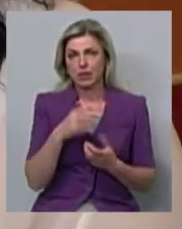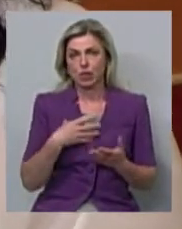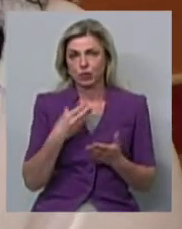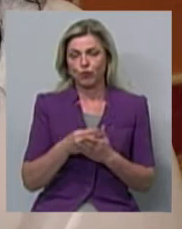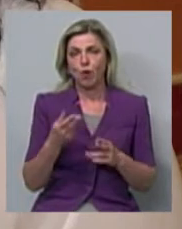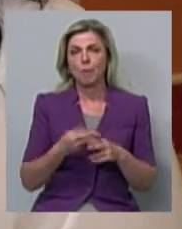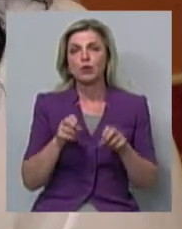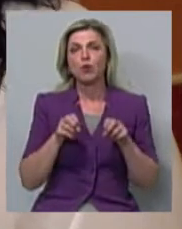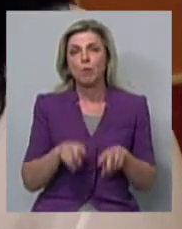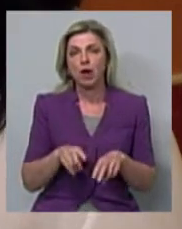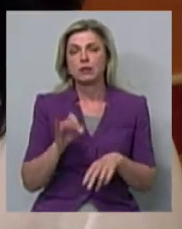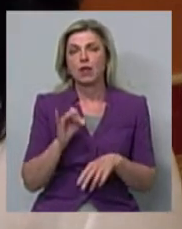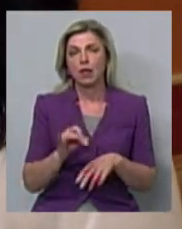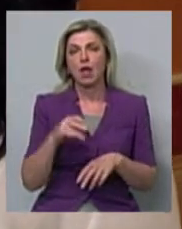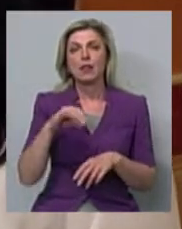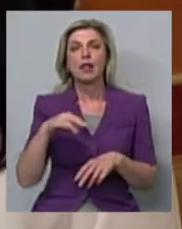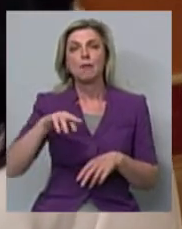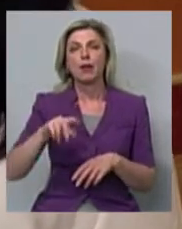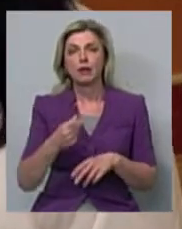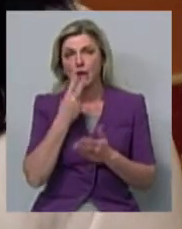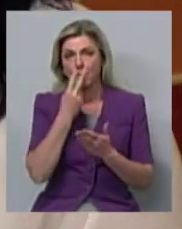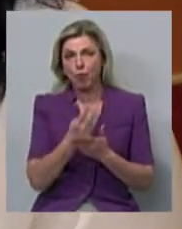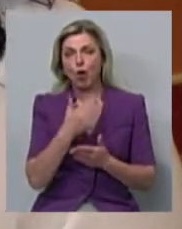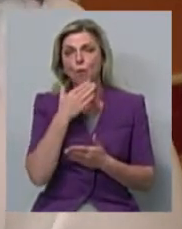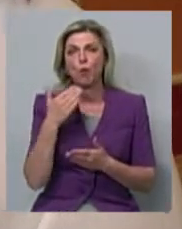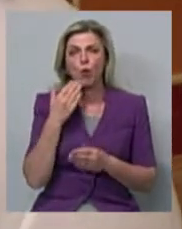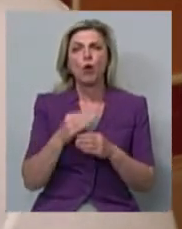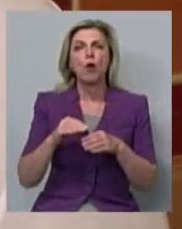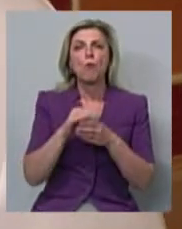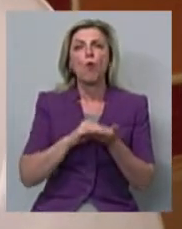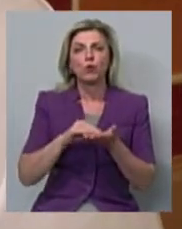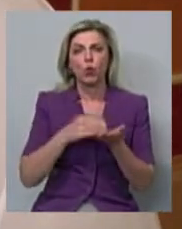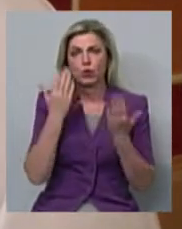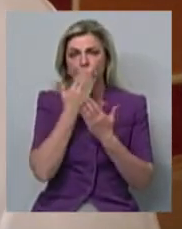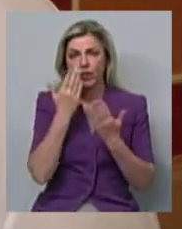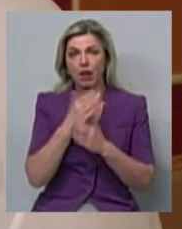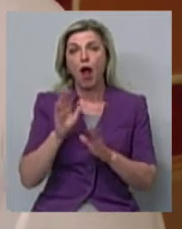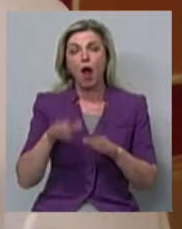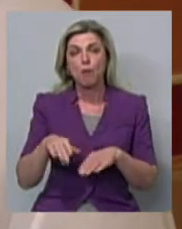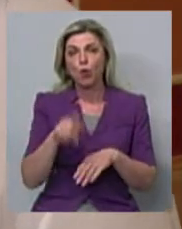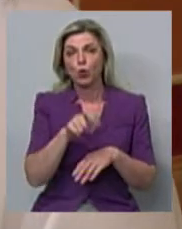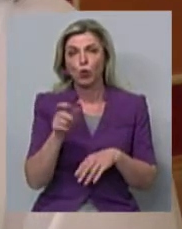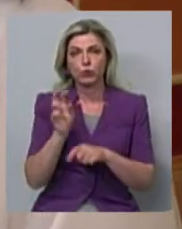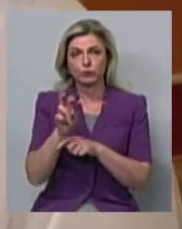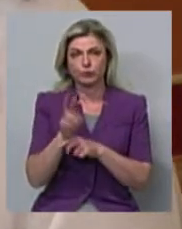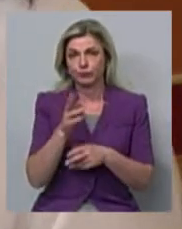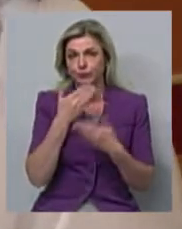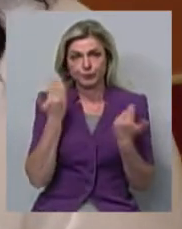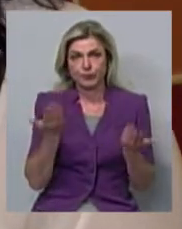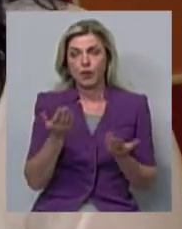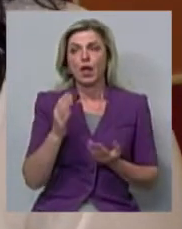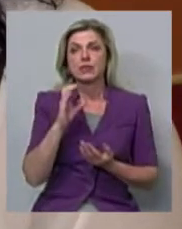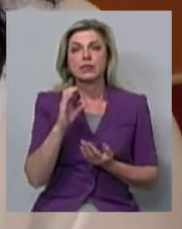нових фільмів. Ми в липні показували переважно повтори. Потім люди просто відвикли від кіно. І з серпня почався прогрес. Те,